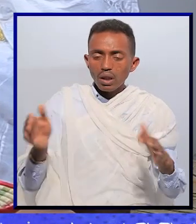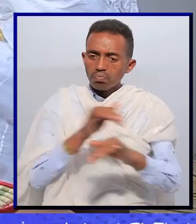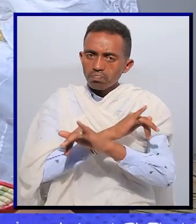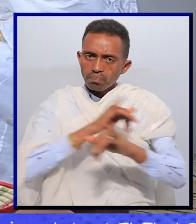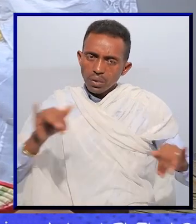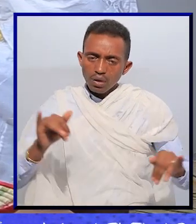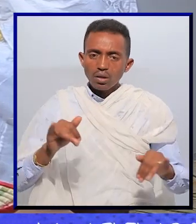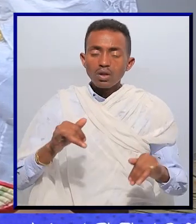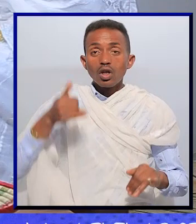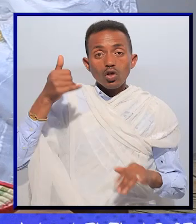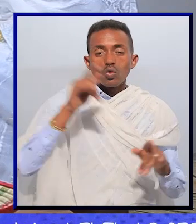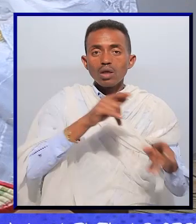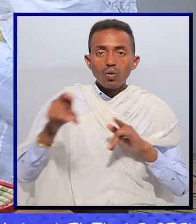በጉልበት